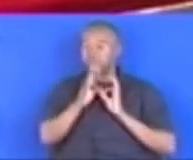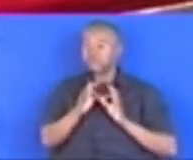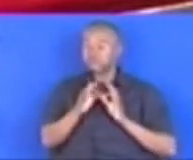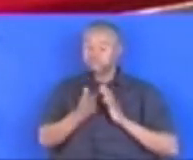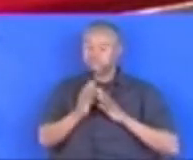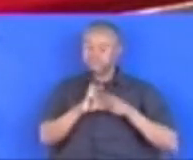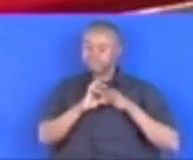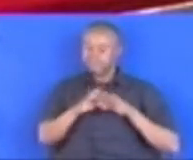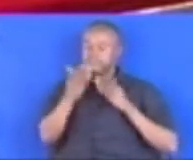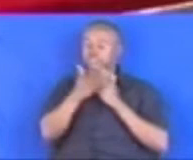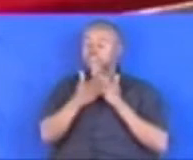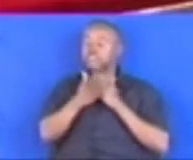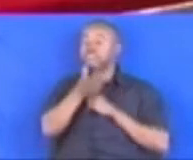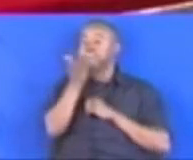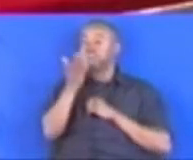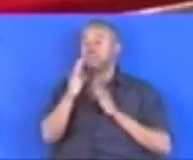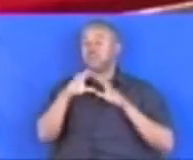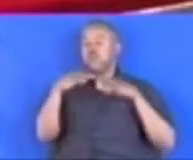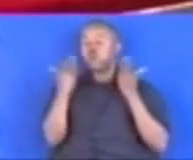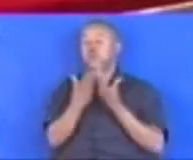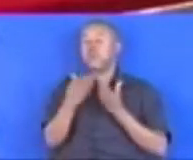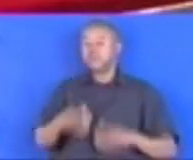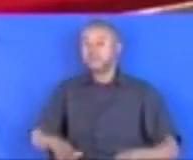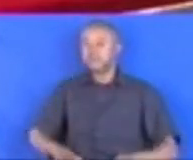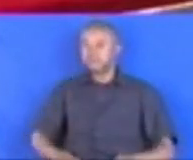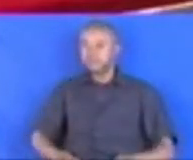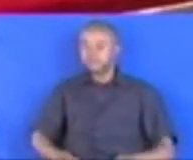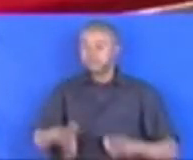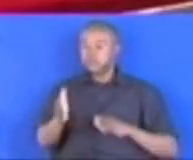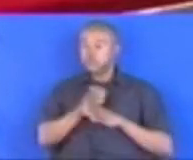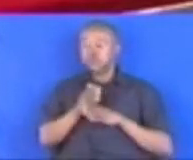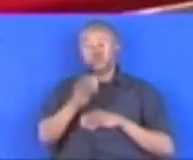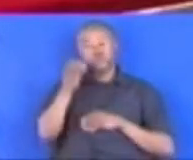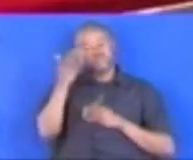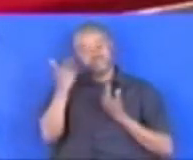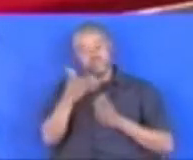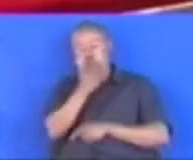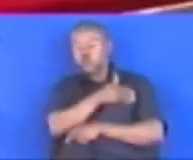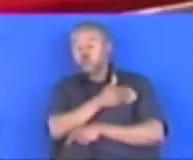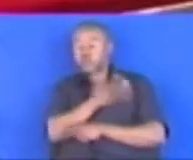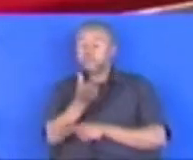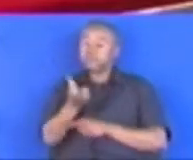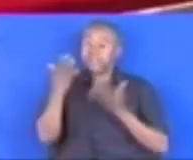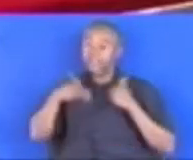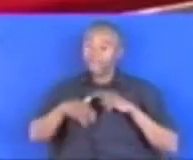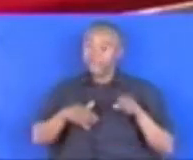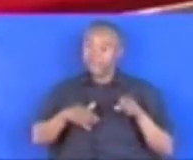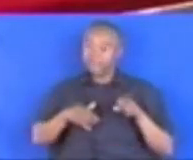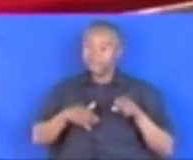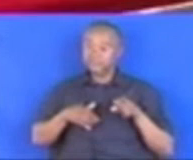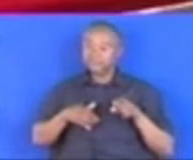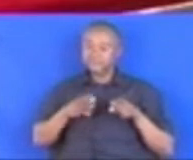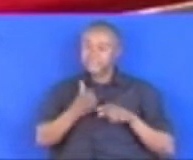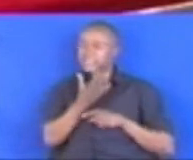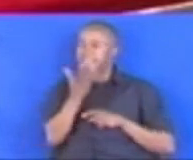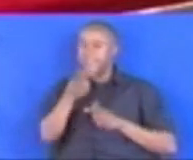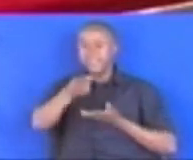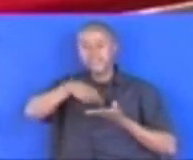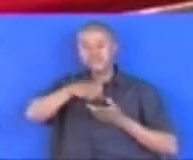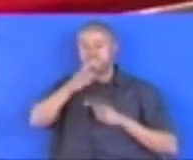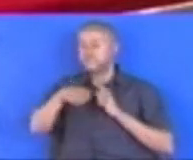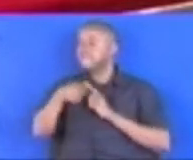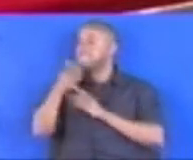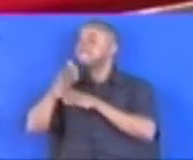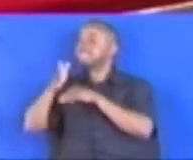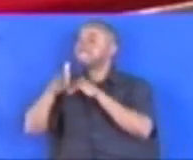ukilinganisha na nchi zingine duniani. Kuhusu huduma za tiba. Mheshimiwa Naibu Speaker, idadi ya vituo